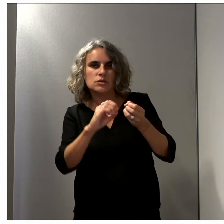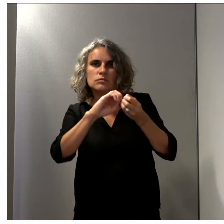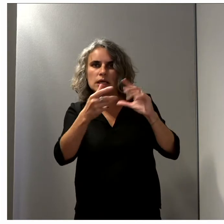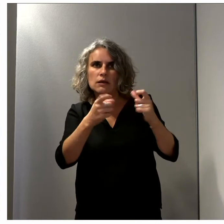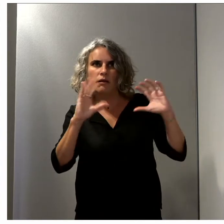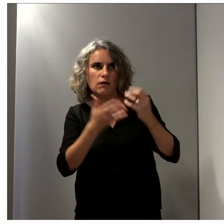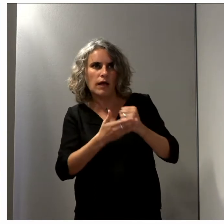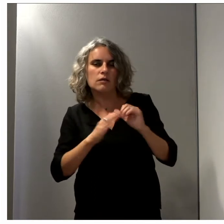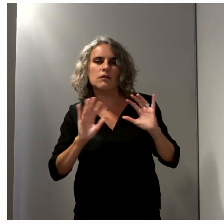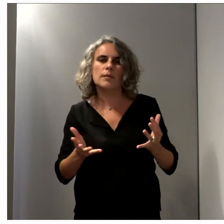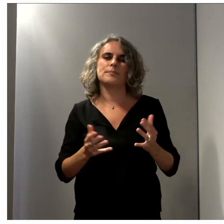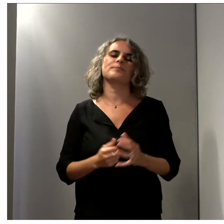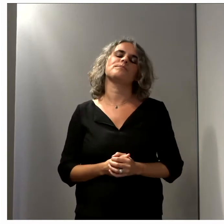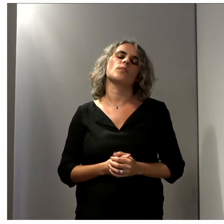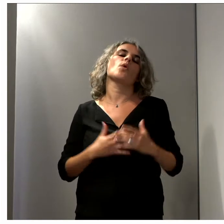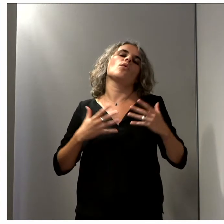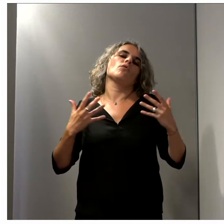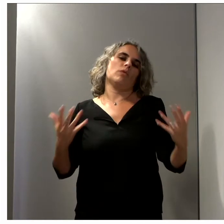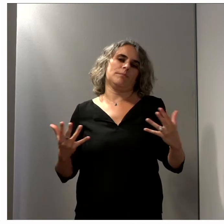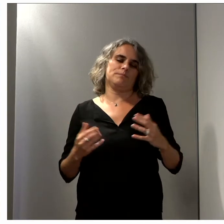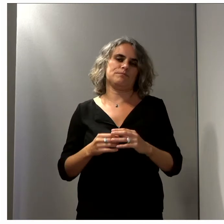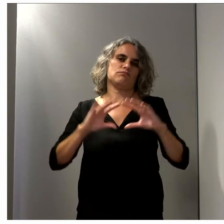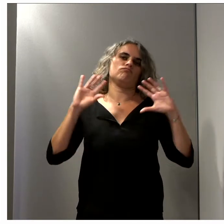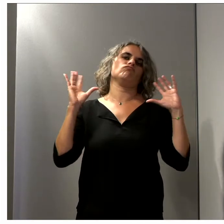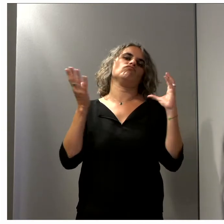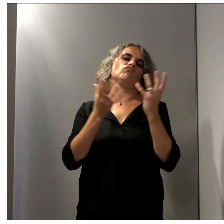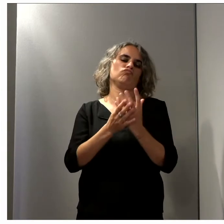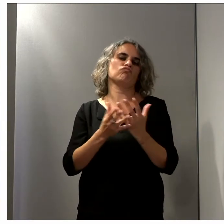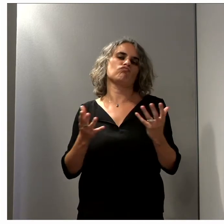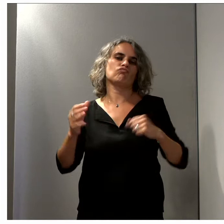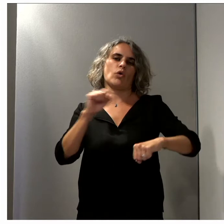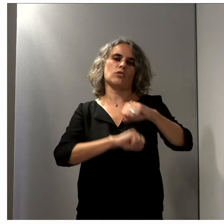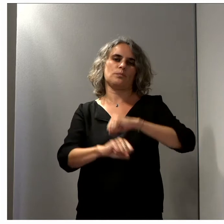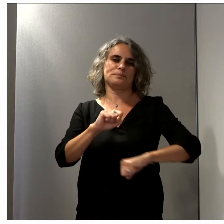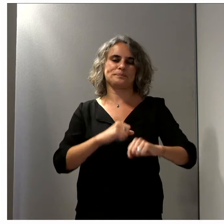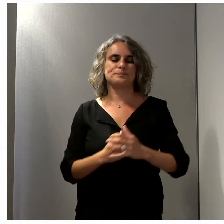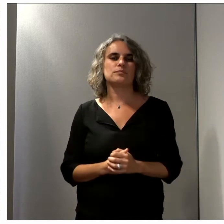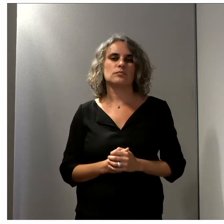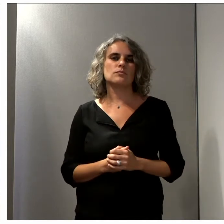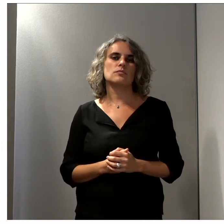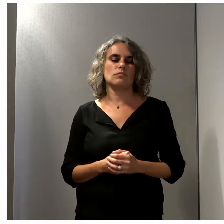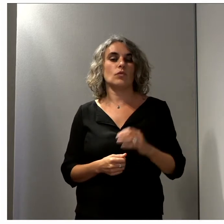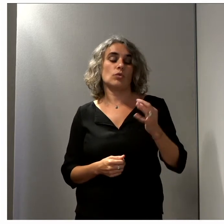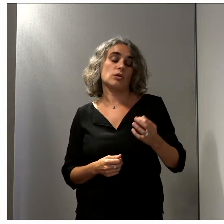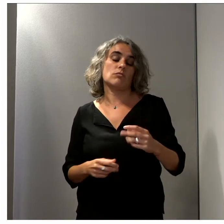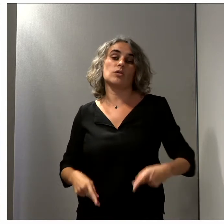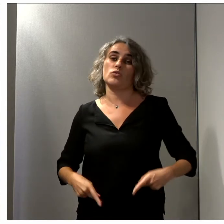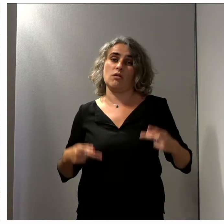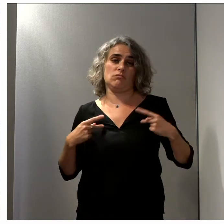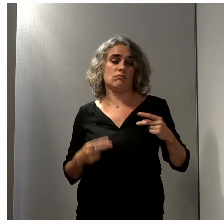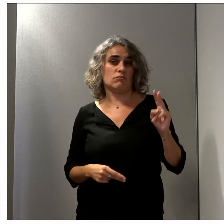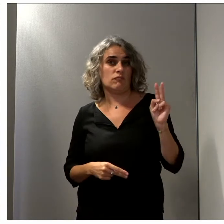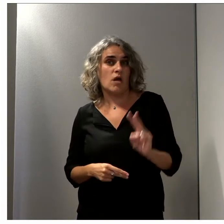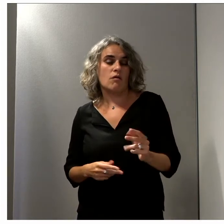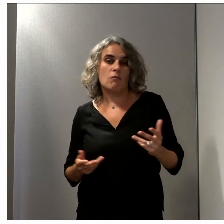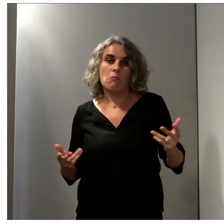levier. Voilà un petit peu sur les conditions opérationnelles de déroulement de ces ateliers, qui effectivement, Mathieu l'a dit, se sont déroulés,